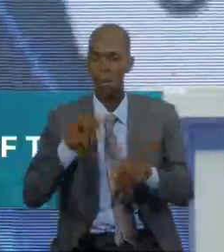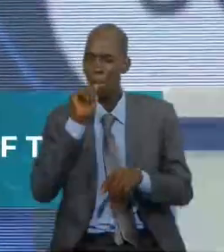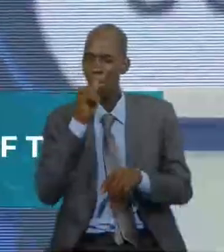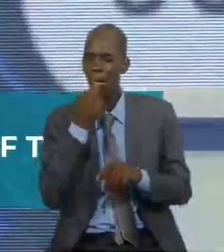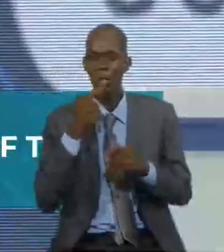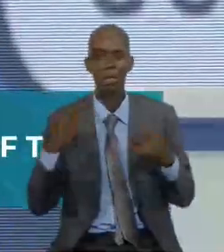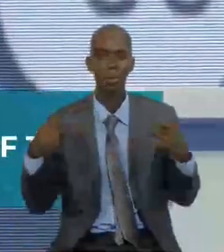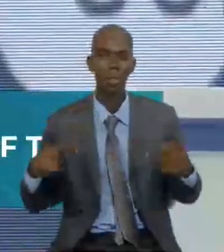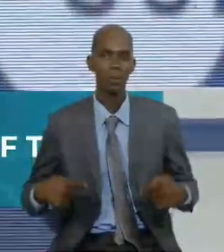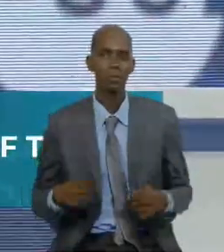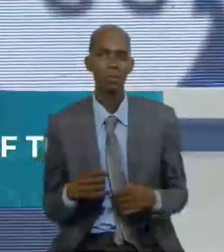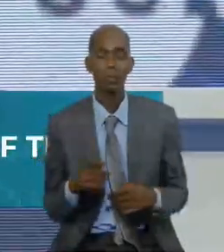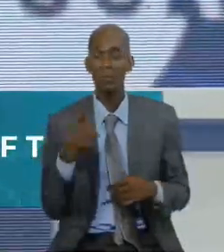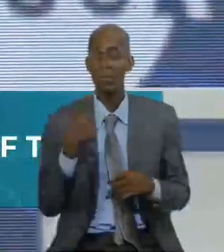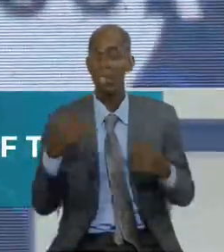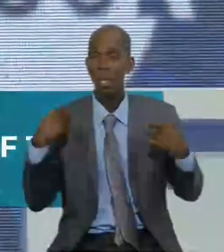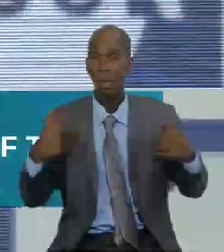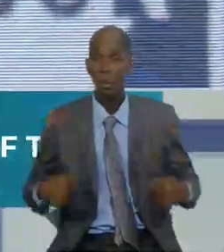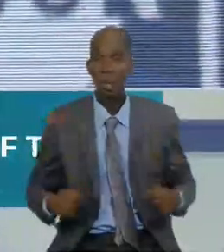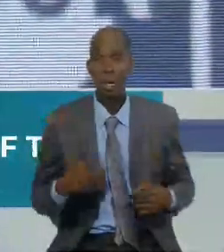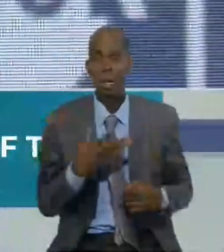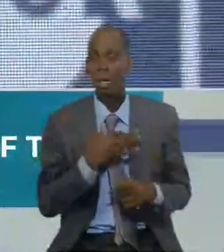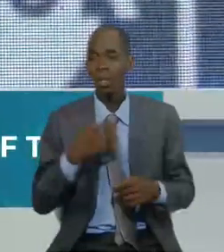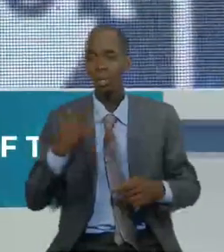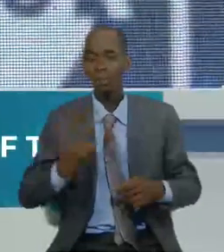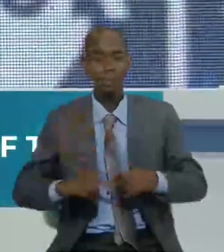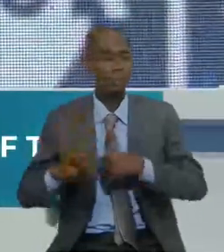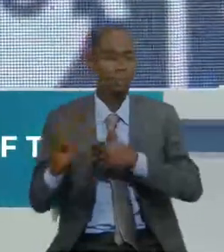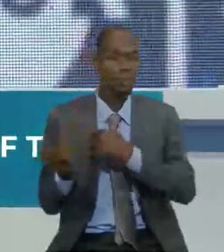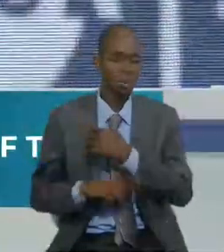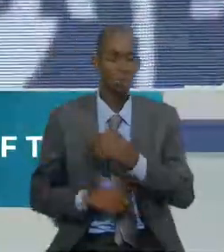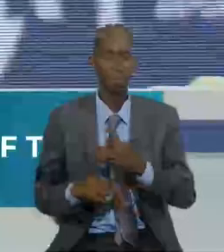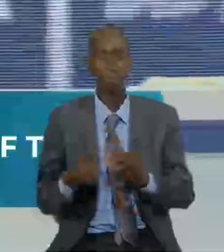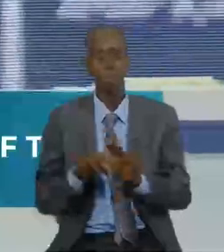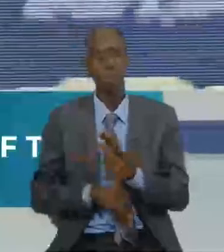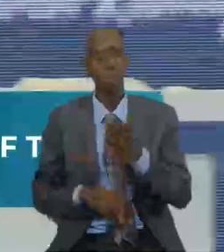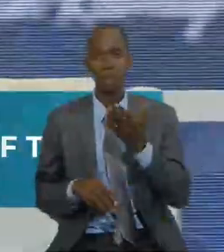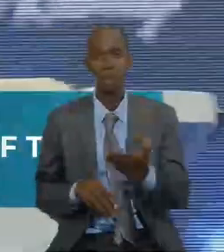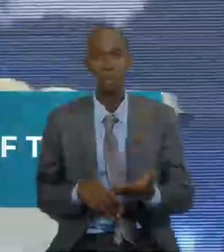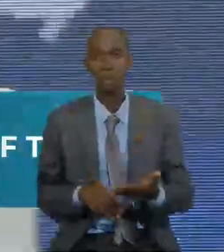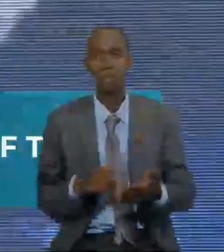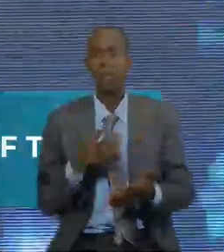plus supporter la douleur la douleur et les tourments